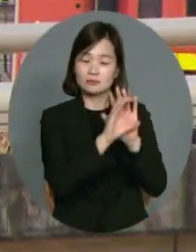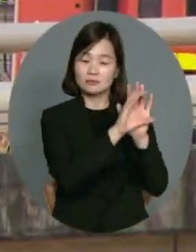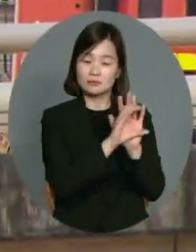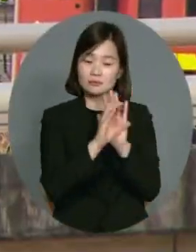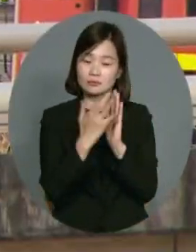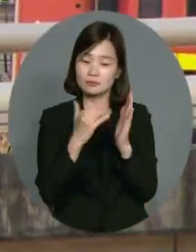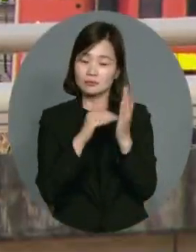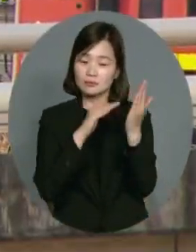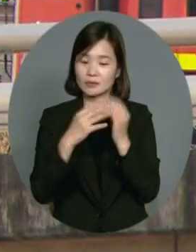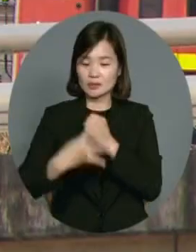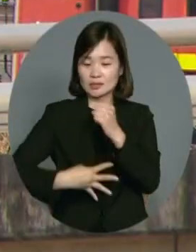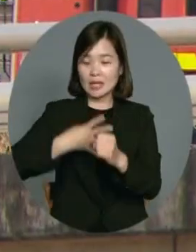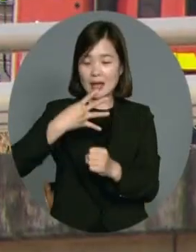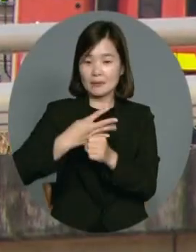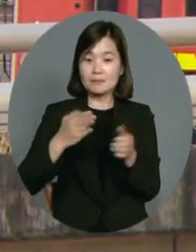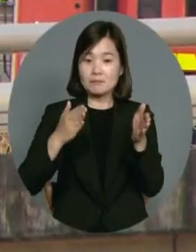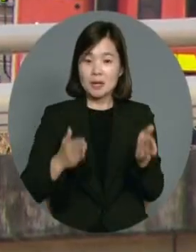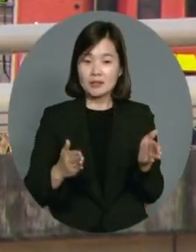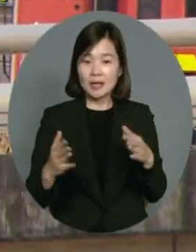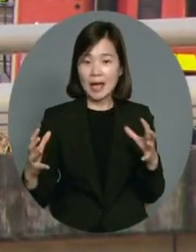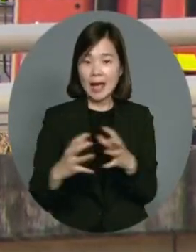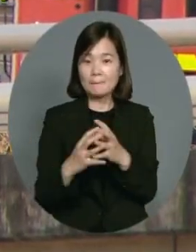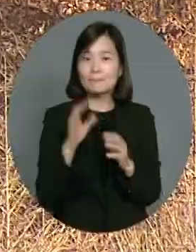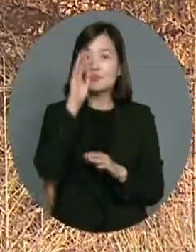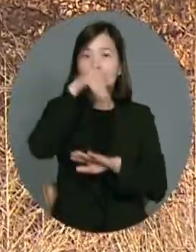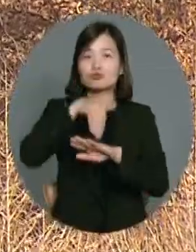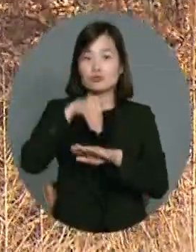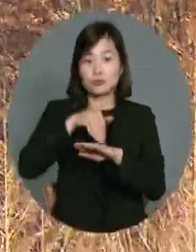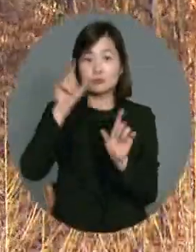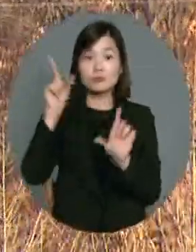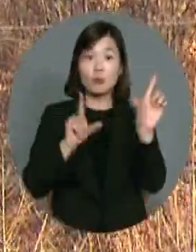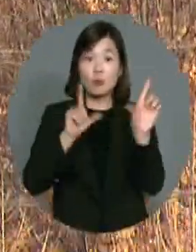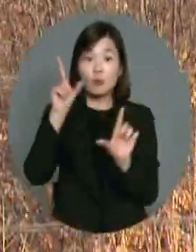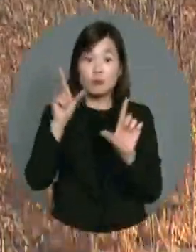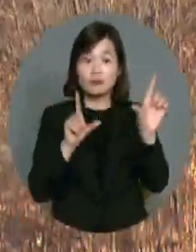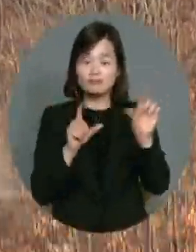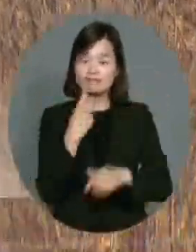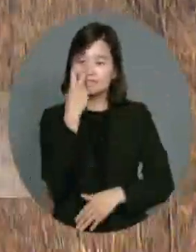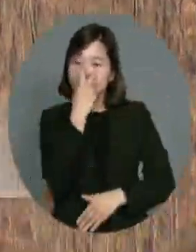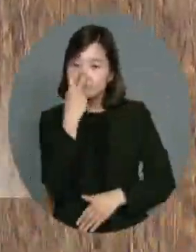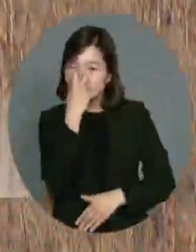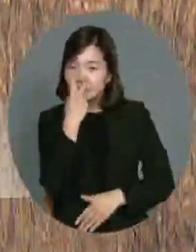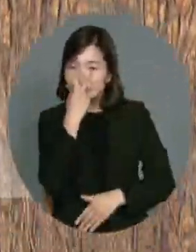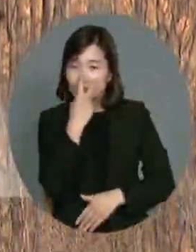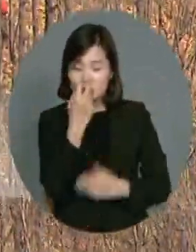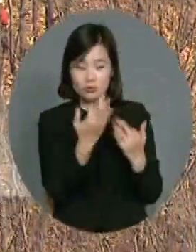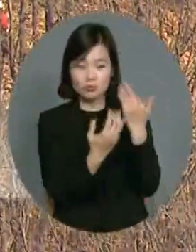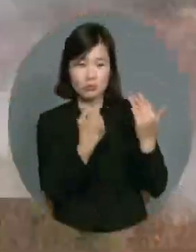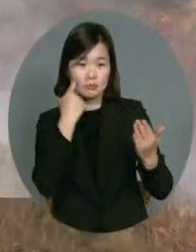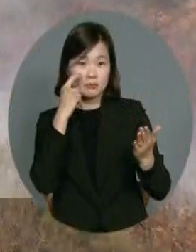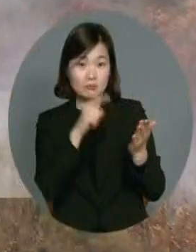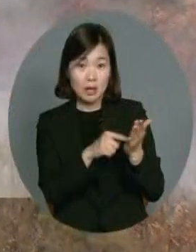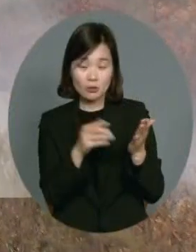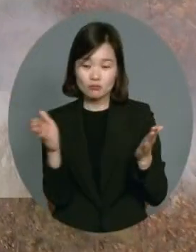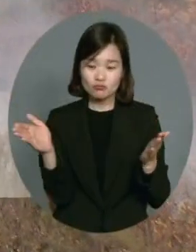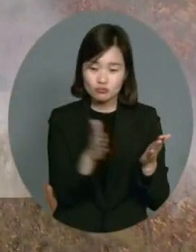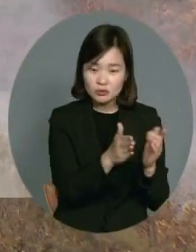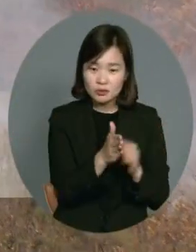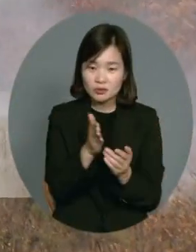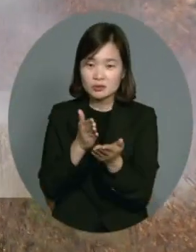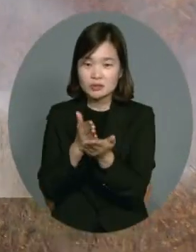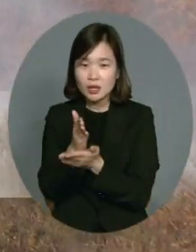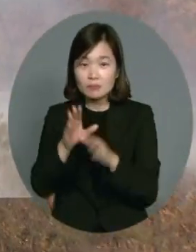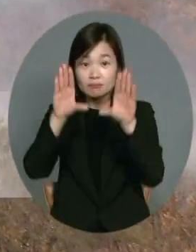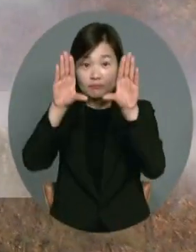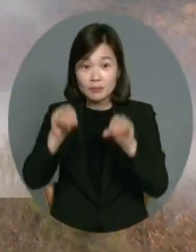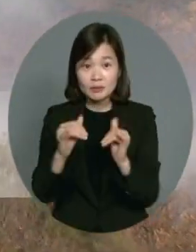이후 4년 만에 진행된 합동 훈련입니다. 산불 감시원이 산불을 발견한 이후부터 산불 전문